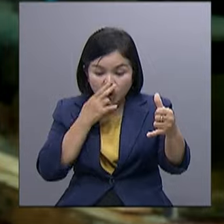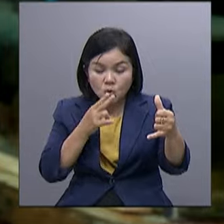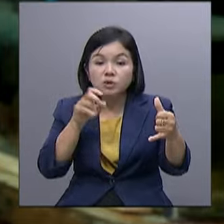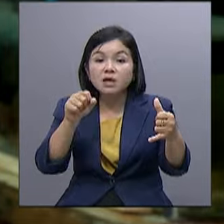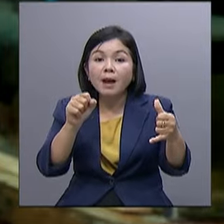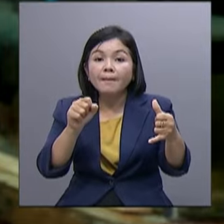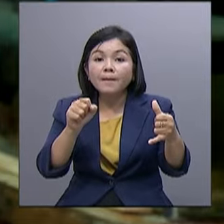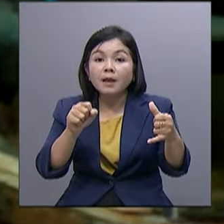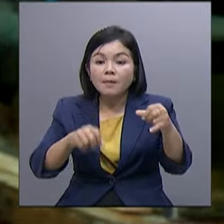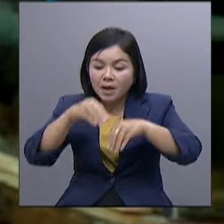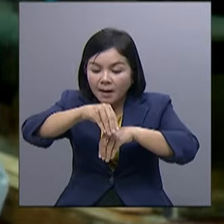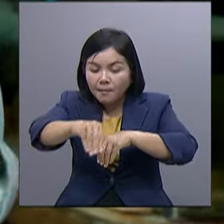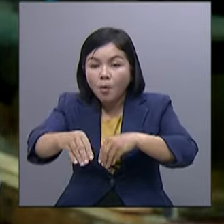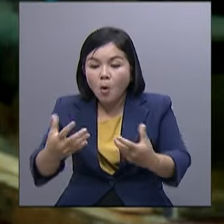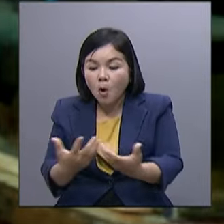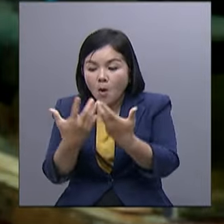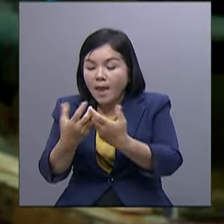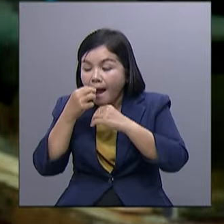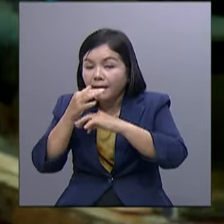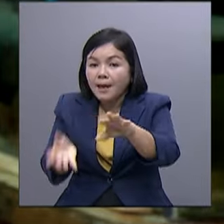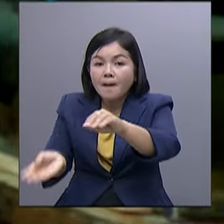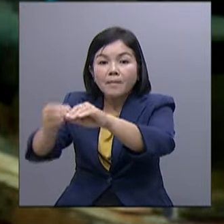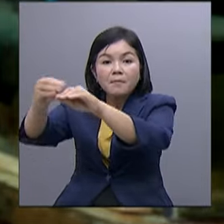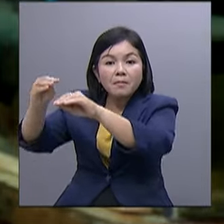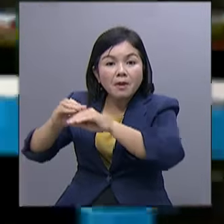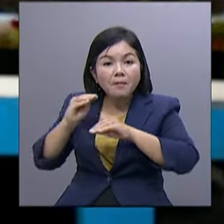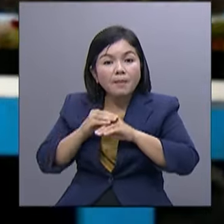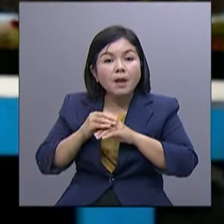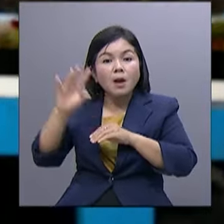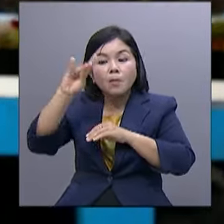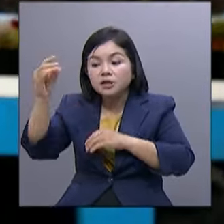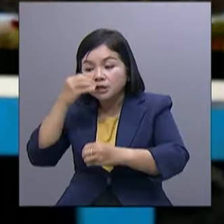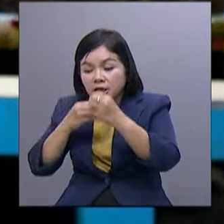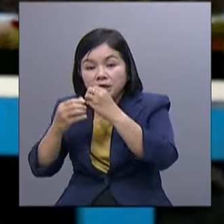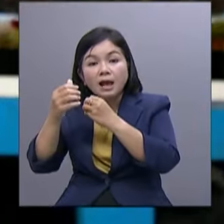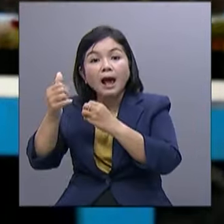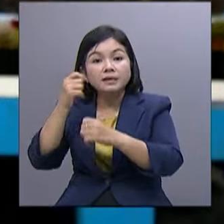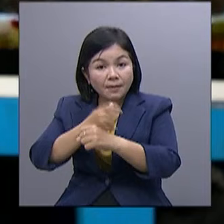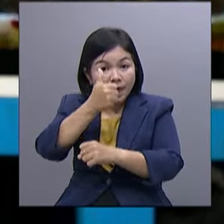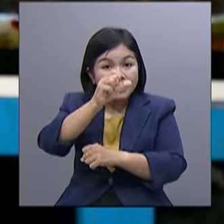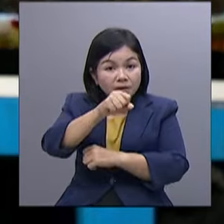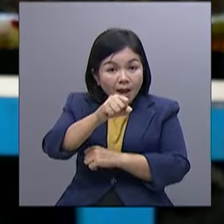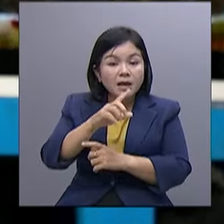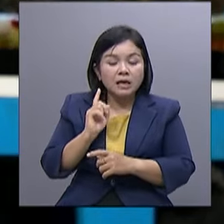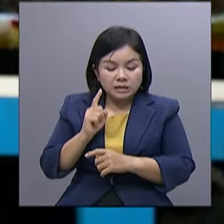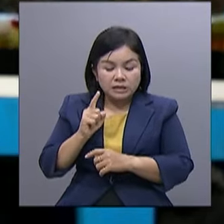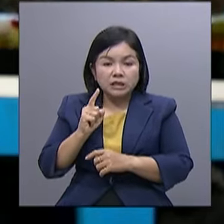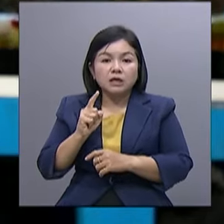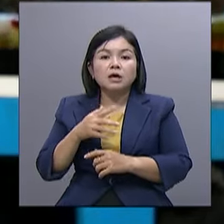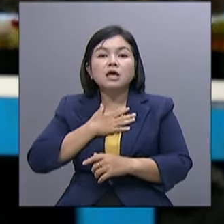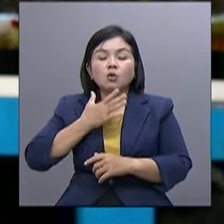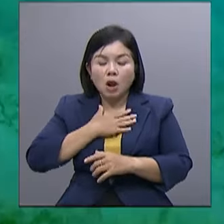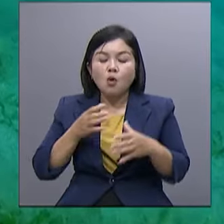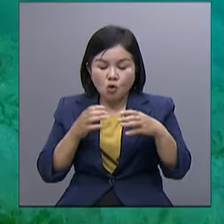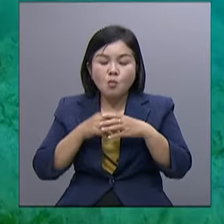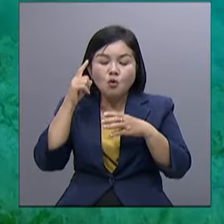เพาะพัน์หญ้าทะเลให้ขยายตัวมากขึ้นอ่ะค่ะทำสำเร็จคือจริงๆเนี่ยนักวิทยาศาสตร์ทางทะเลอย่างอย่างพวกเราเนี่ยเรา